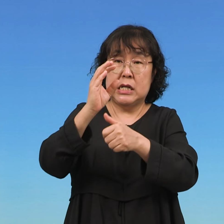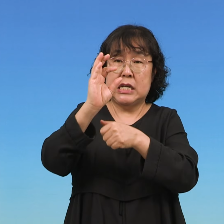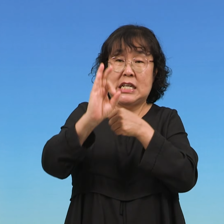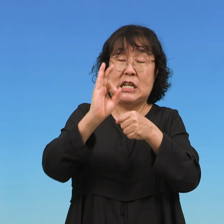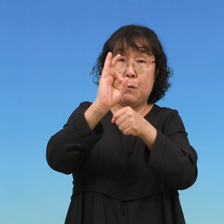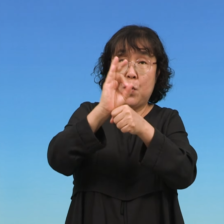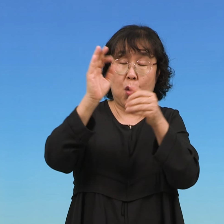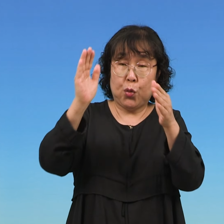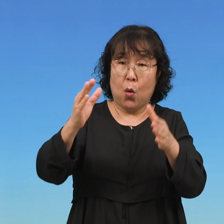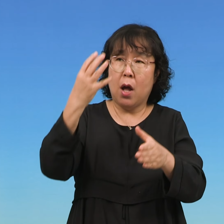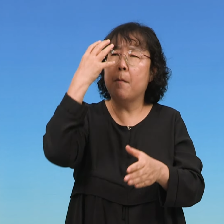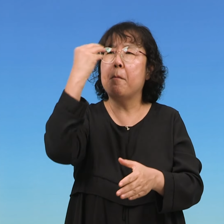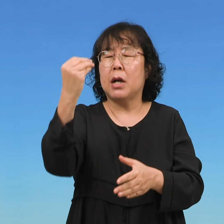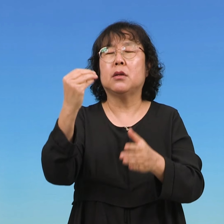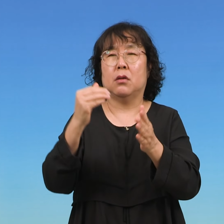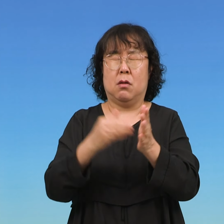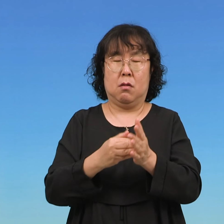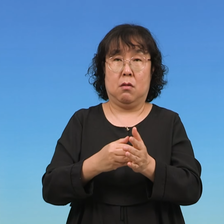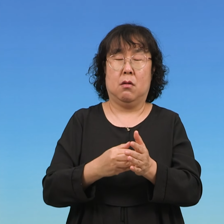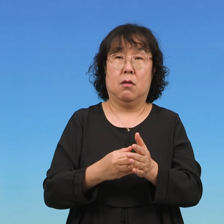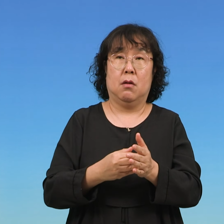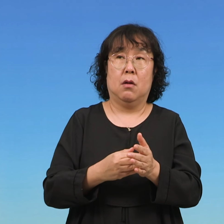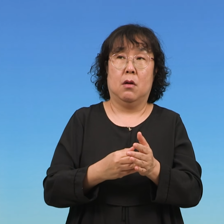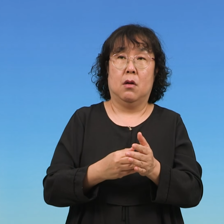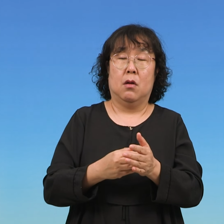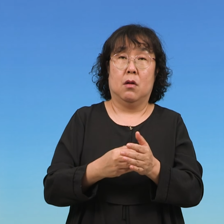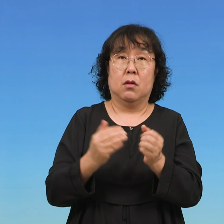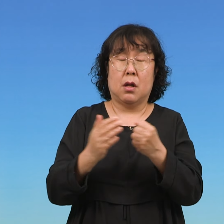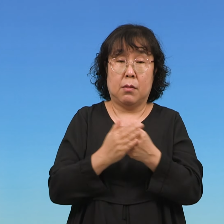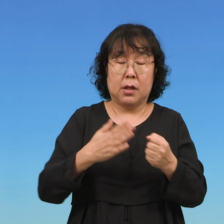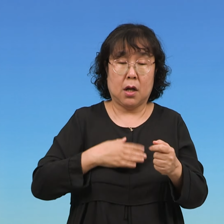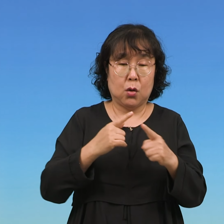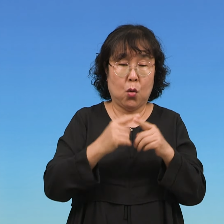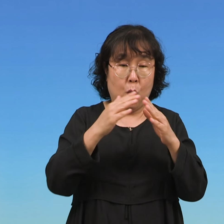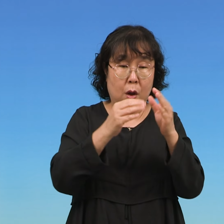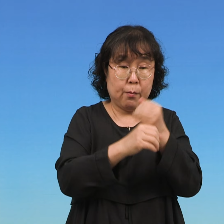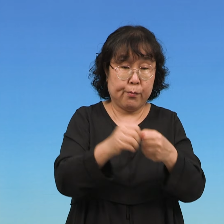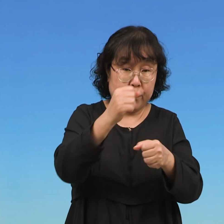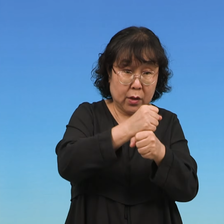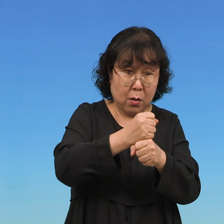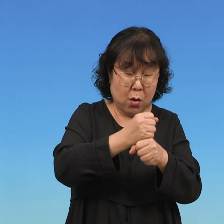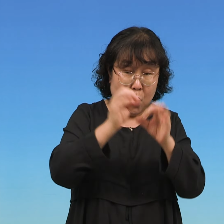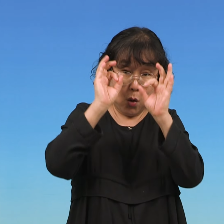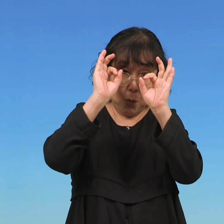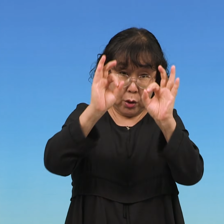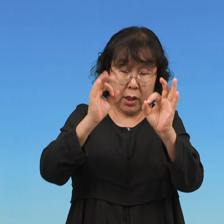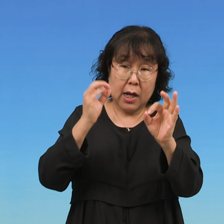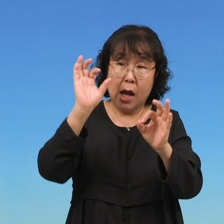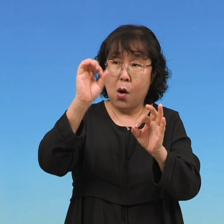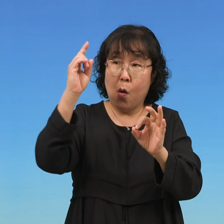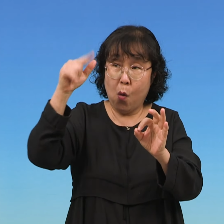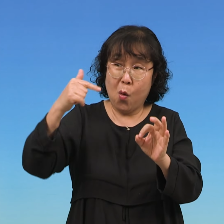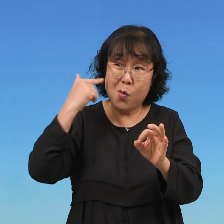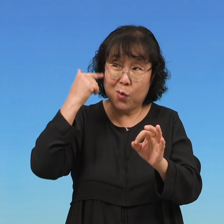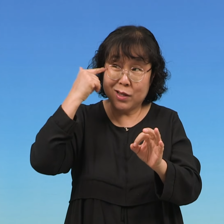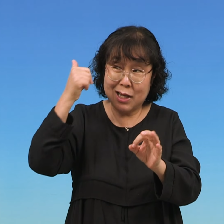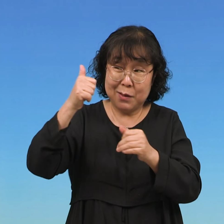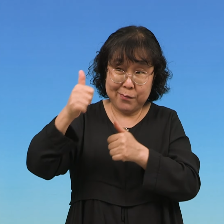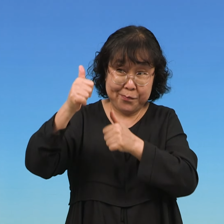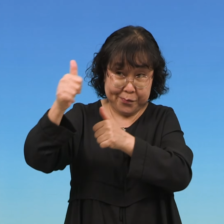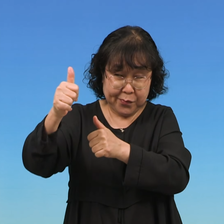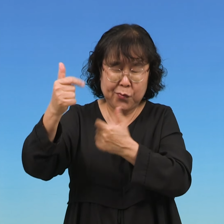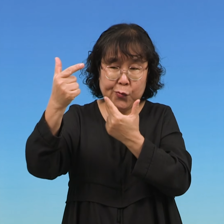봤거든요 본게 있는 사람이에요 그랬더니 교회를 딱 개척하고 보니까 그냥 뭐 목사님 하던 대로 제가 하는